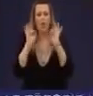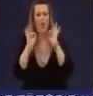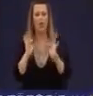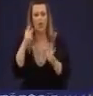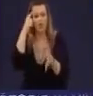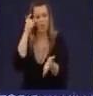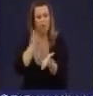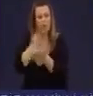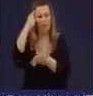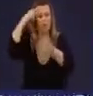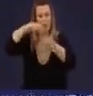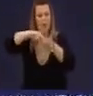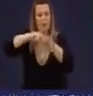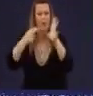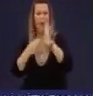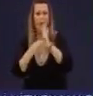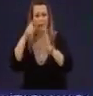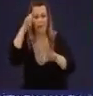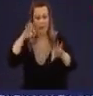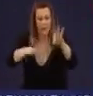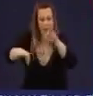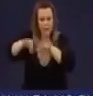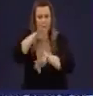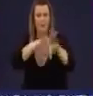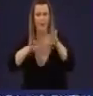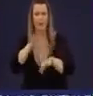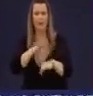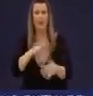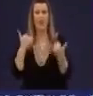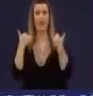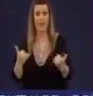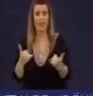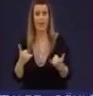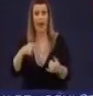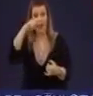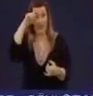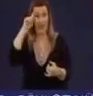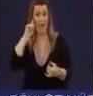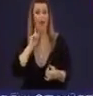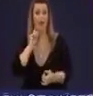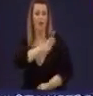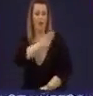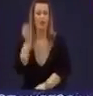ilə reallaşdırdı. İndi Azərbaycanın güclü ordusu var.